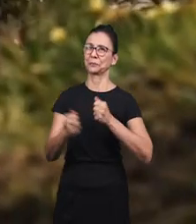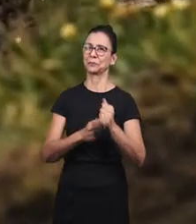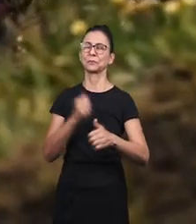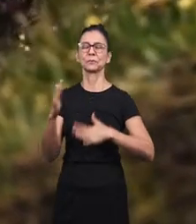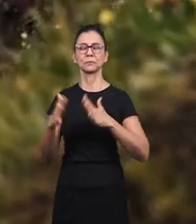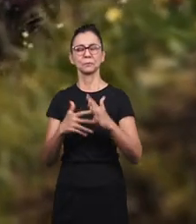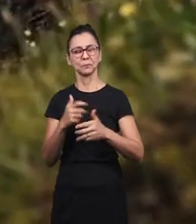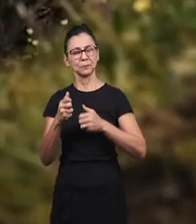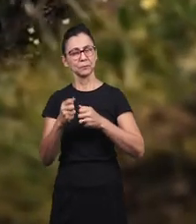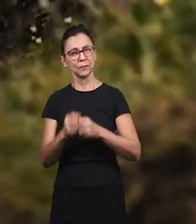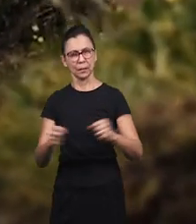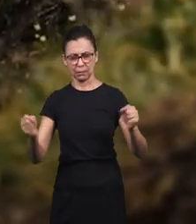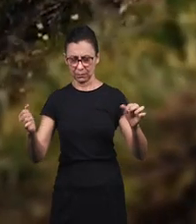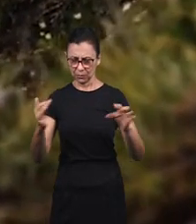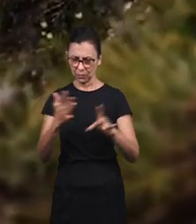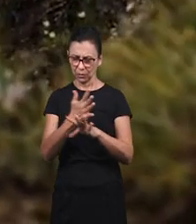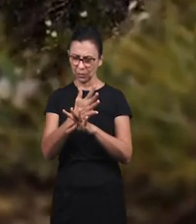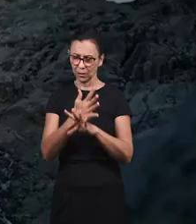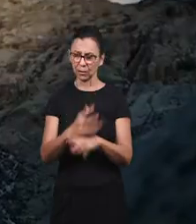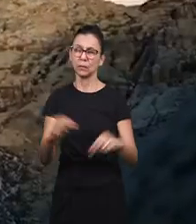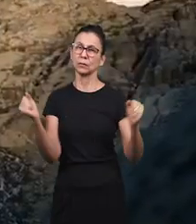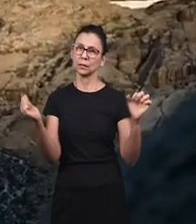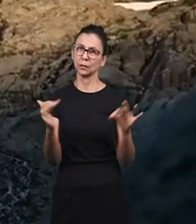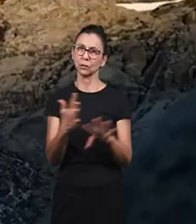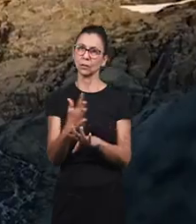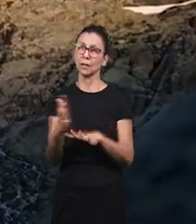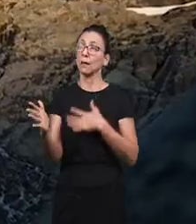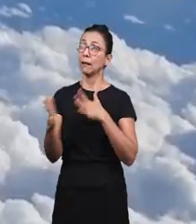Glória, glória, aleluia.